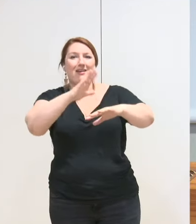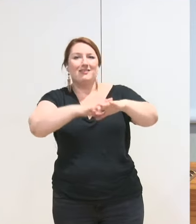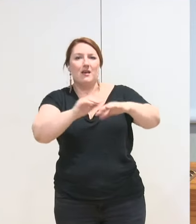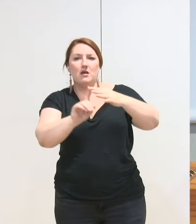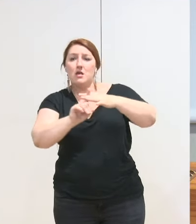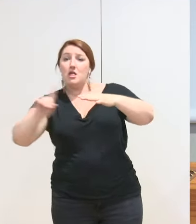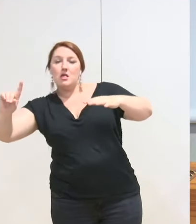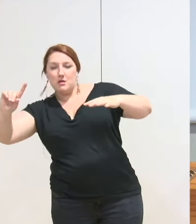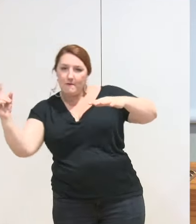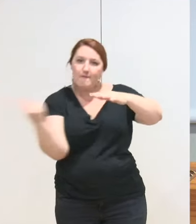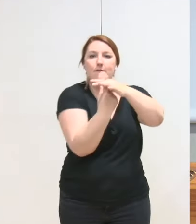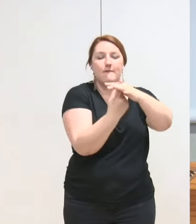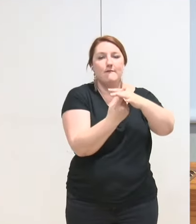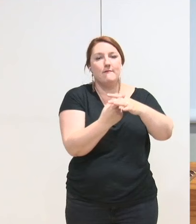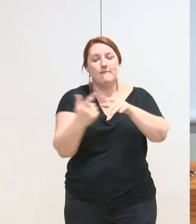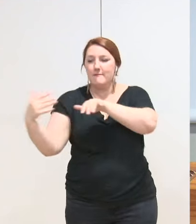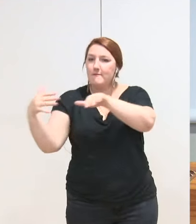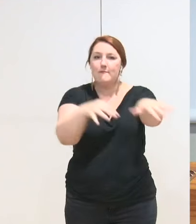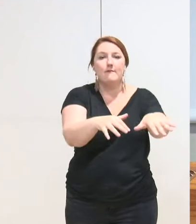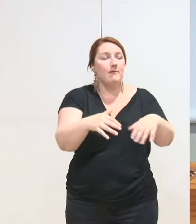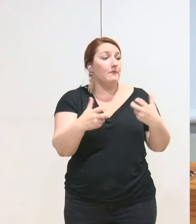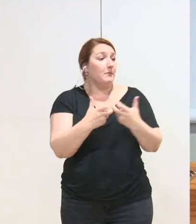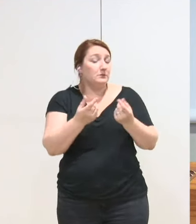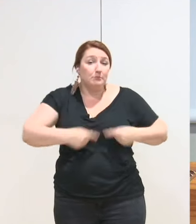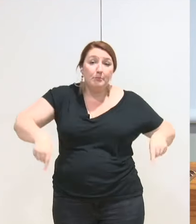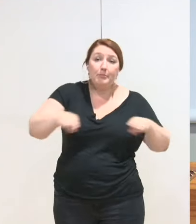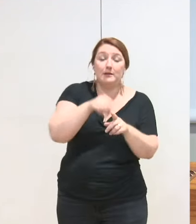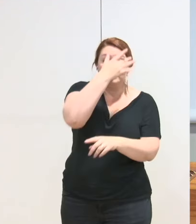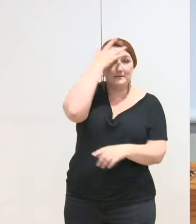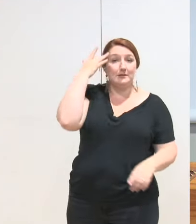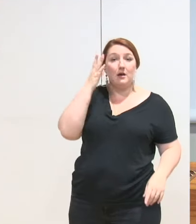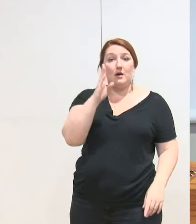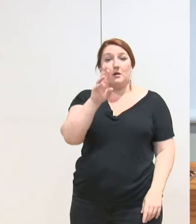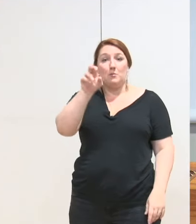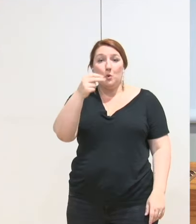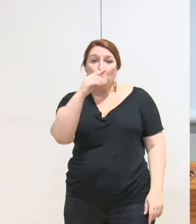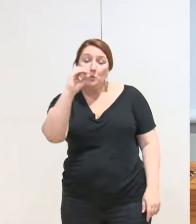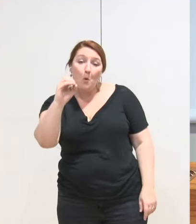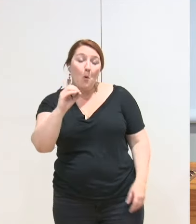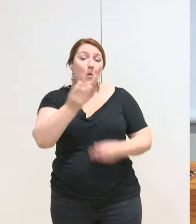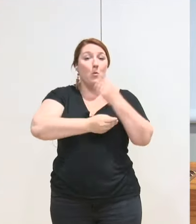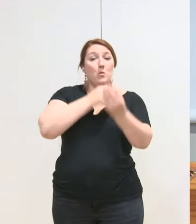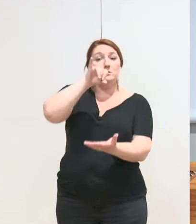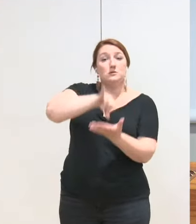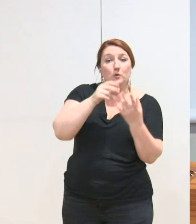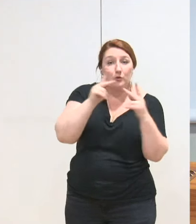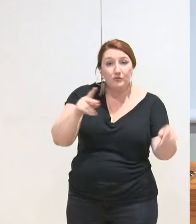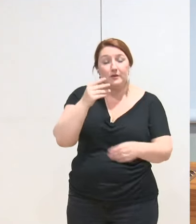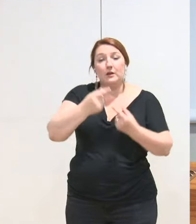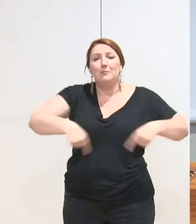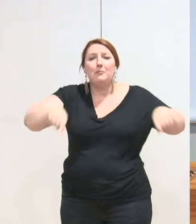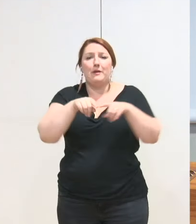cela vaut pour la place Saint-Bruno comme pour le centre-ville et la place Grenette la première adjointe a d'ailleurs récemment écrit au